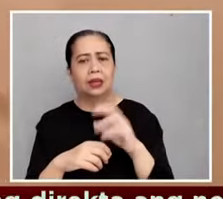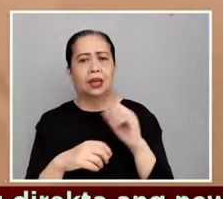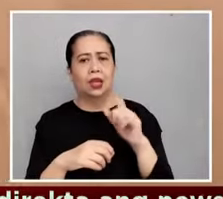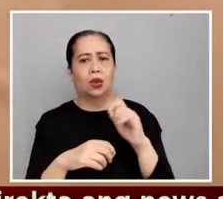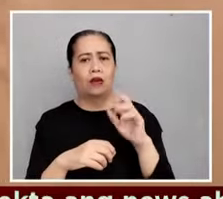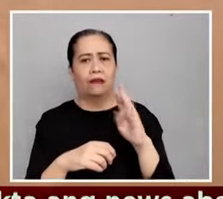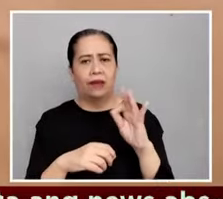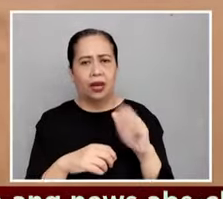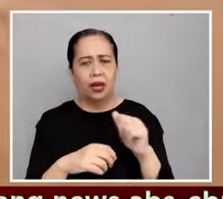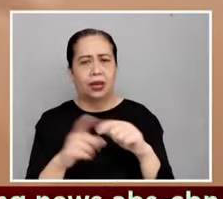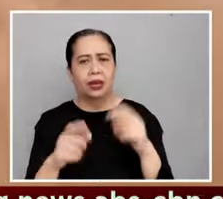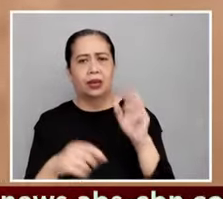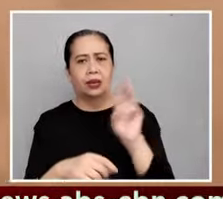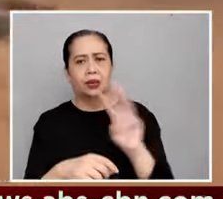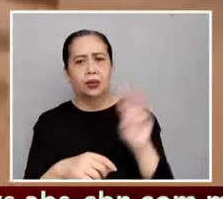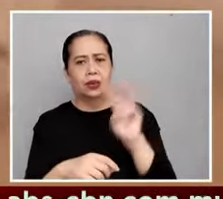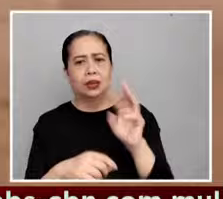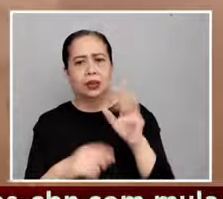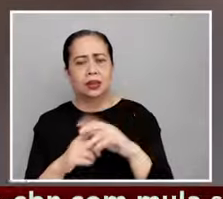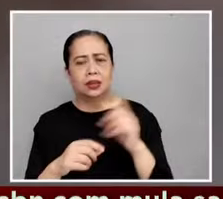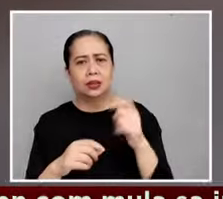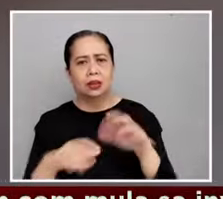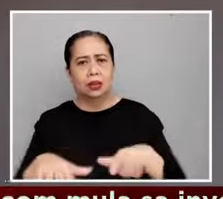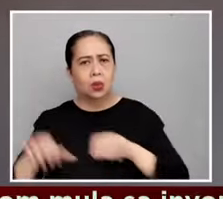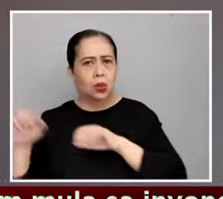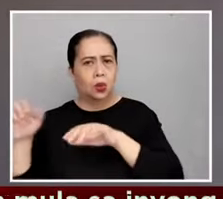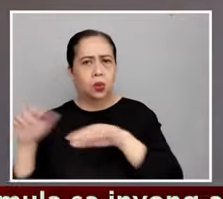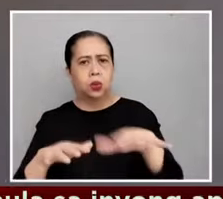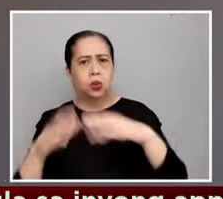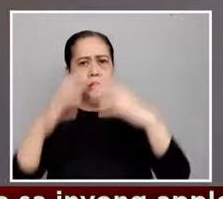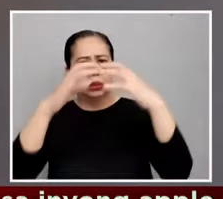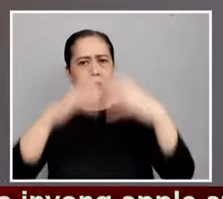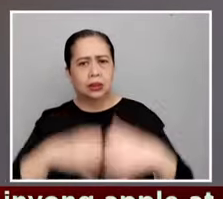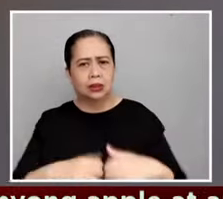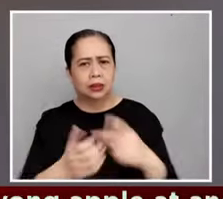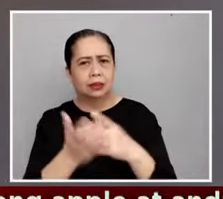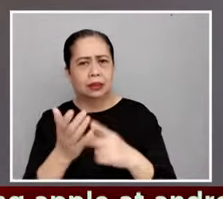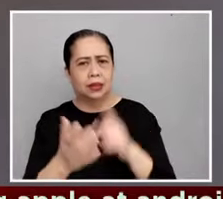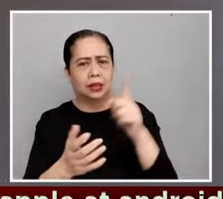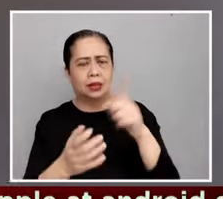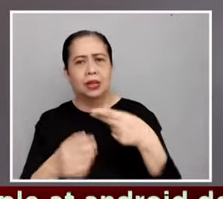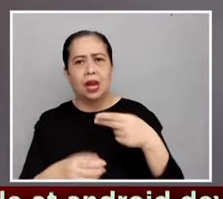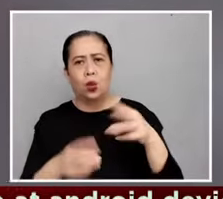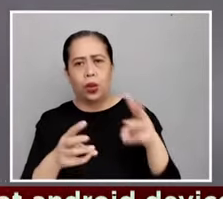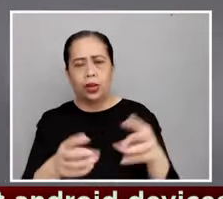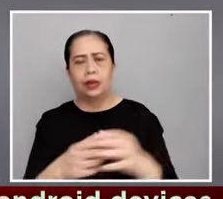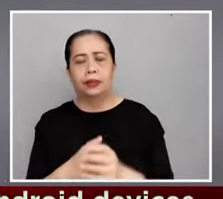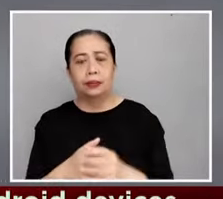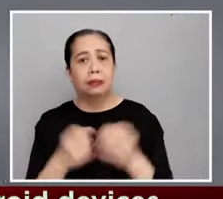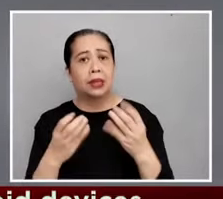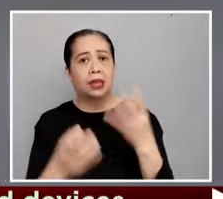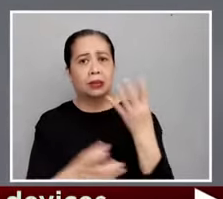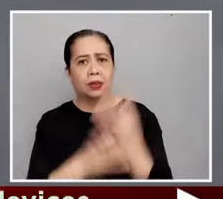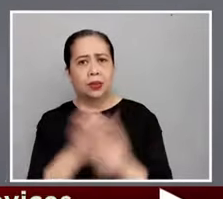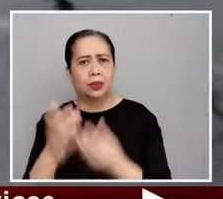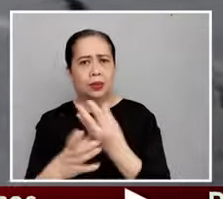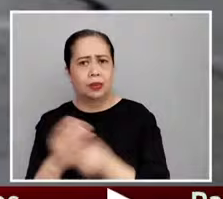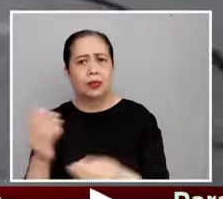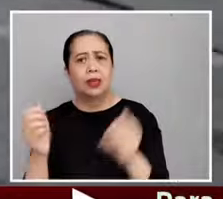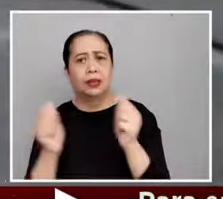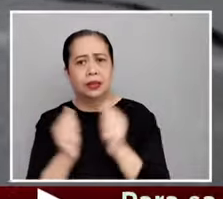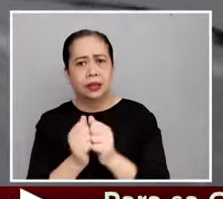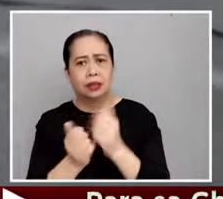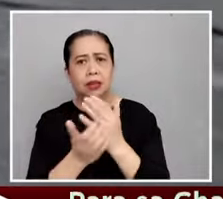Martes at Miyerkules. Rumagasa ang baha at nag-collapse ang bahagi ng isang highway. Marami pa ang nawawala, kasama na ang